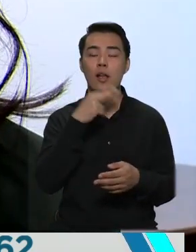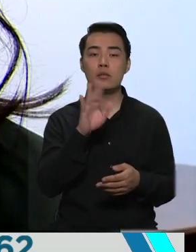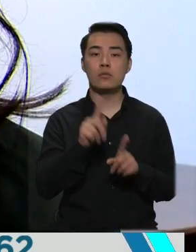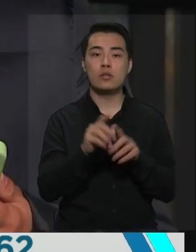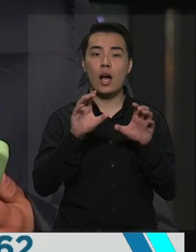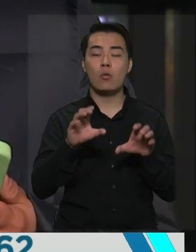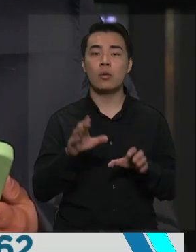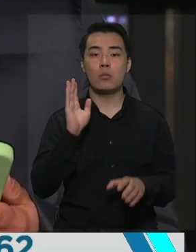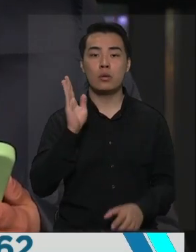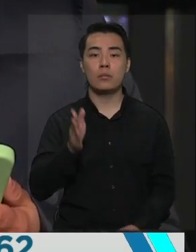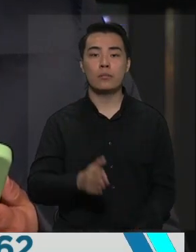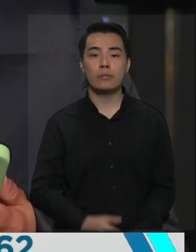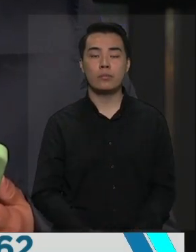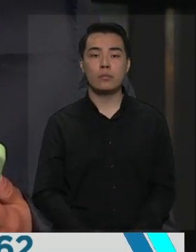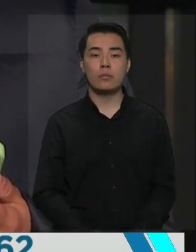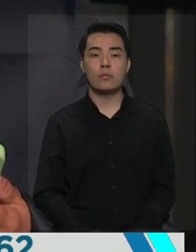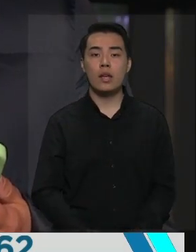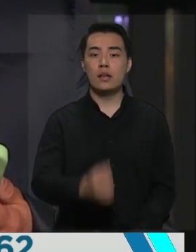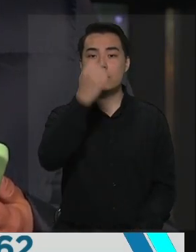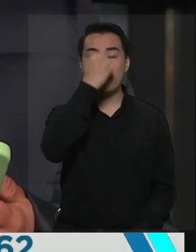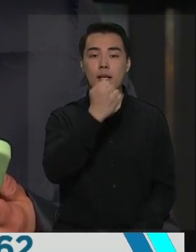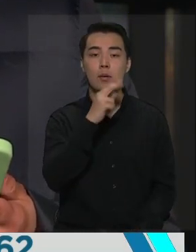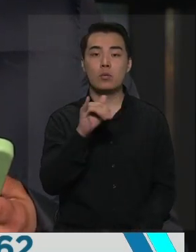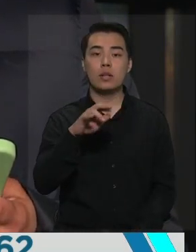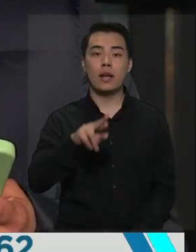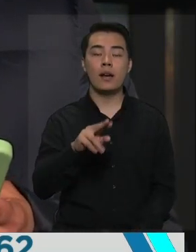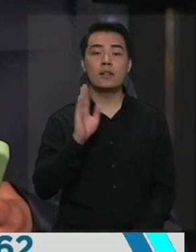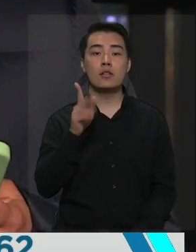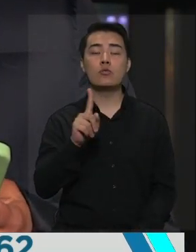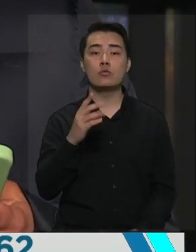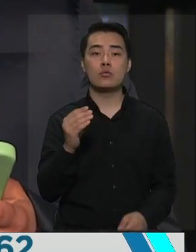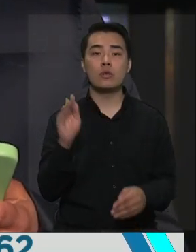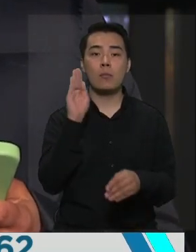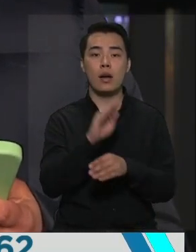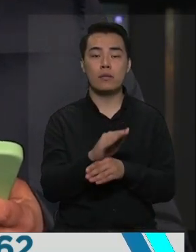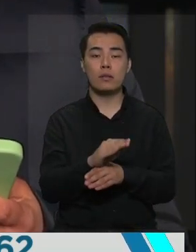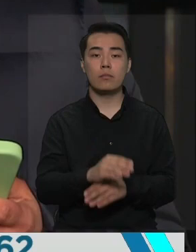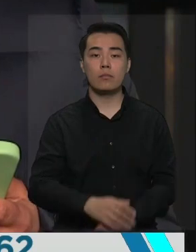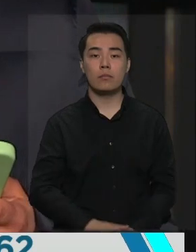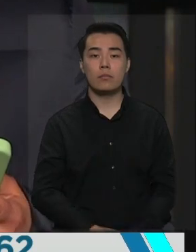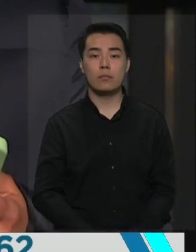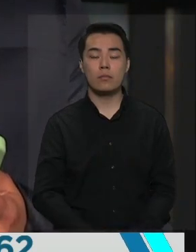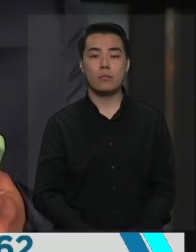законы спасибо если вам что еще добавить